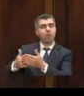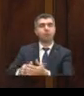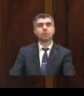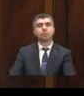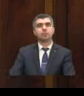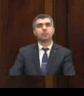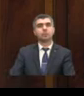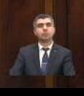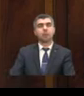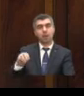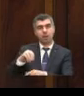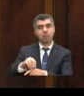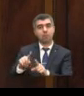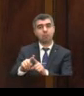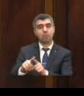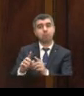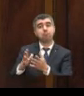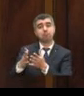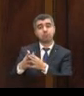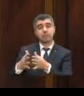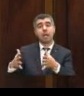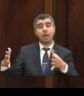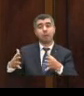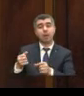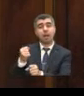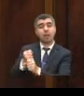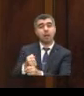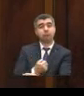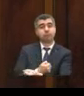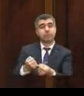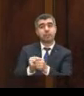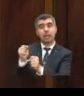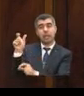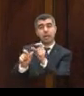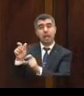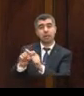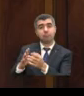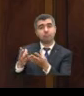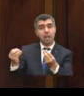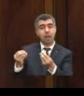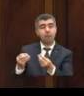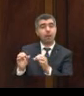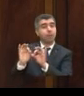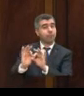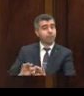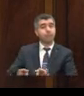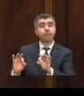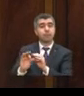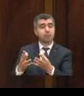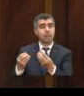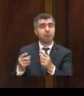وأن أفواجاً من العاطلين انضموا إلى صفوف البطالة، وأن آفاق تطور الاقتصاد